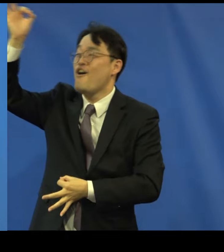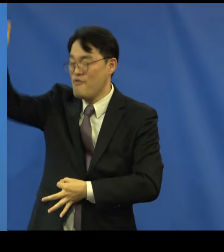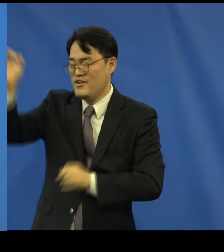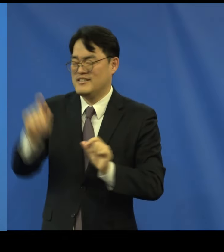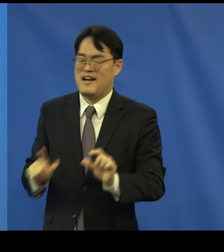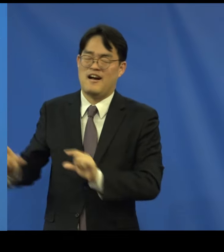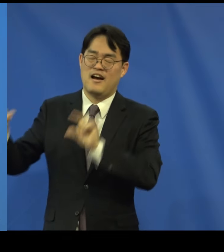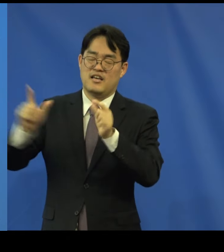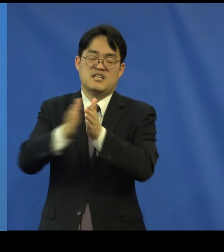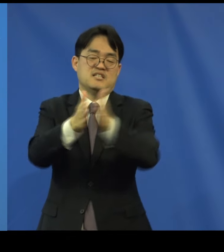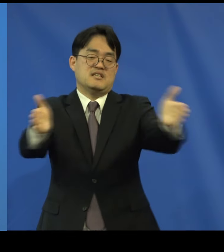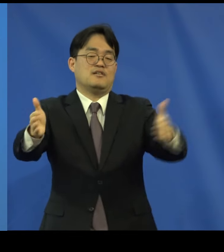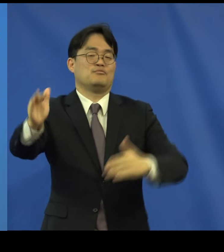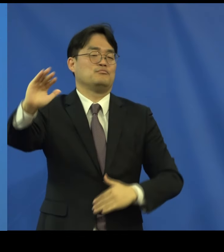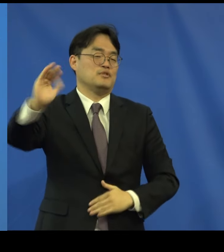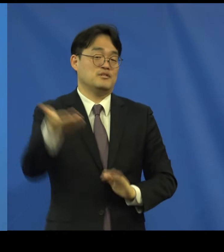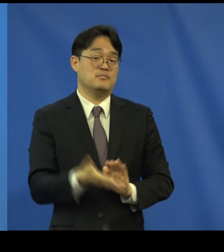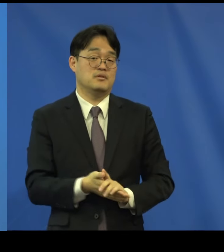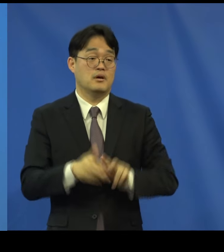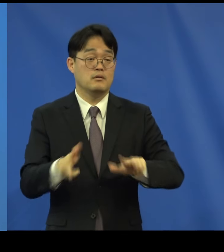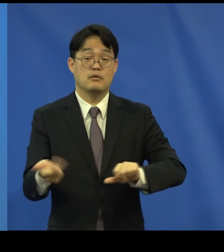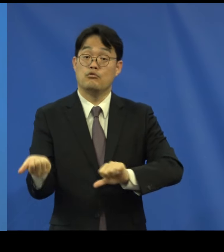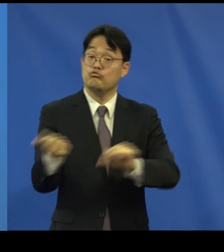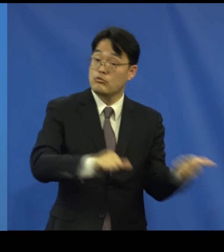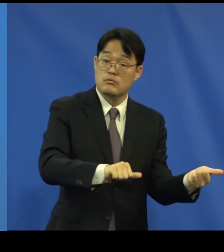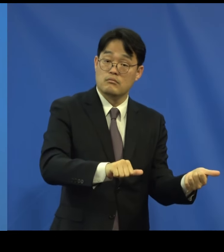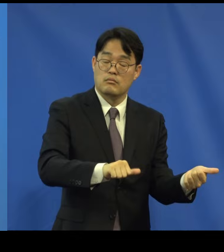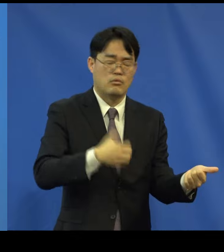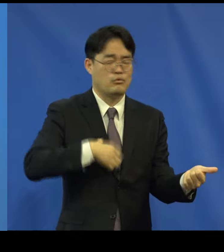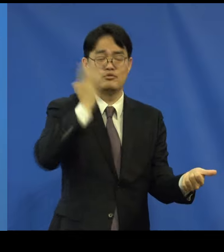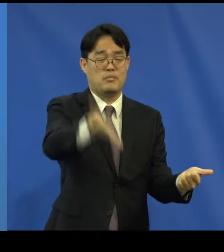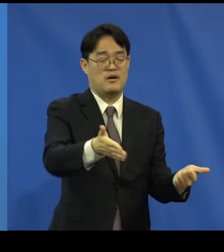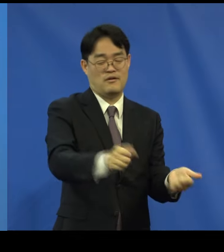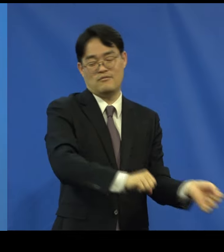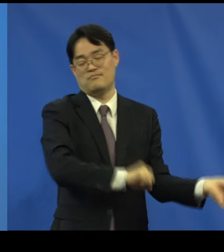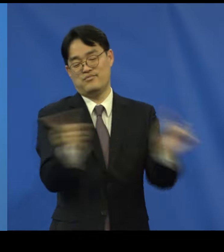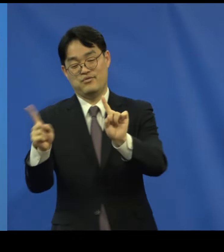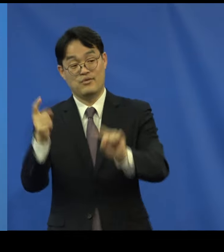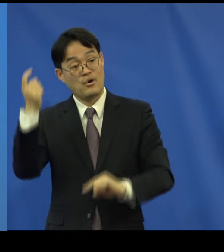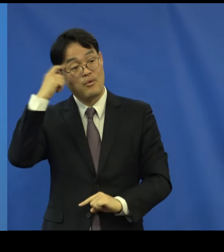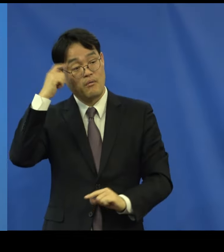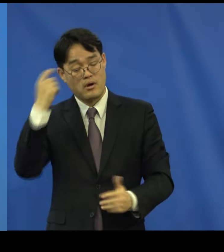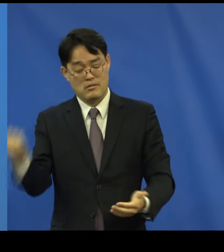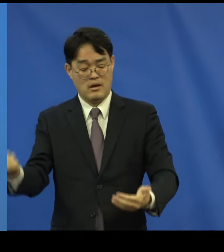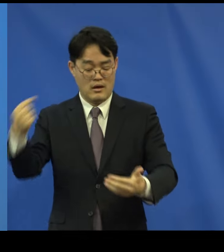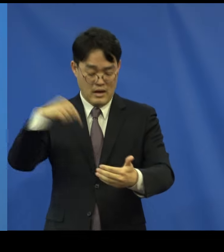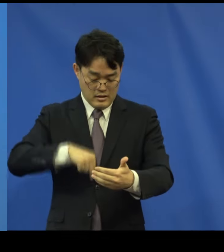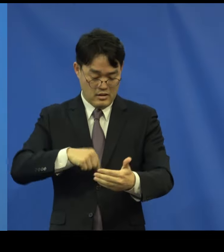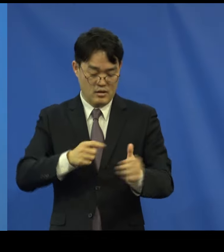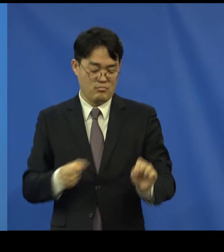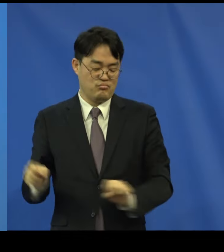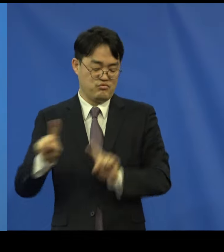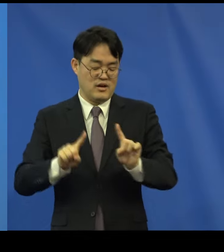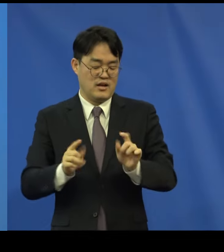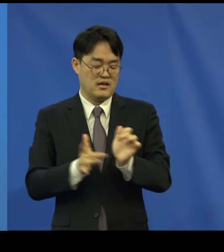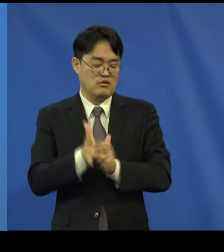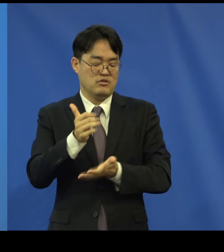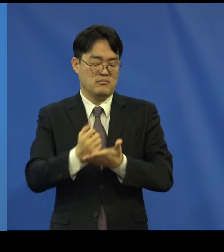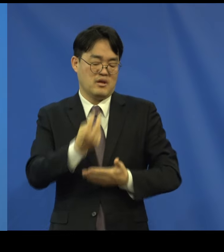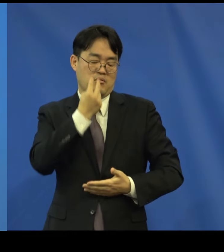사는 역사가 일어납니다. 왜? 내 안에 예수의 생명이 들어왔기 때문에. 사랑하는 성도 여러분,